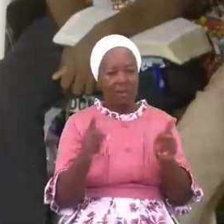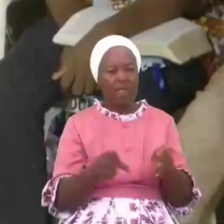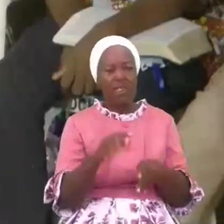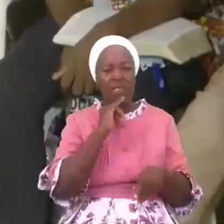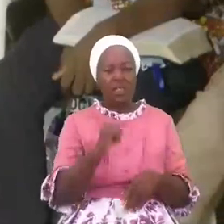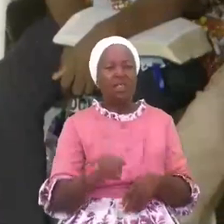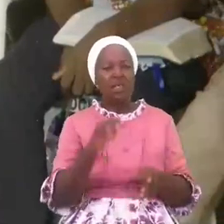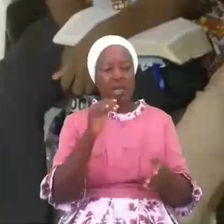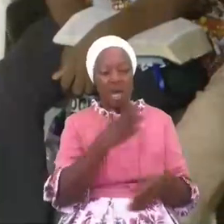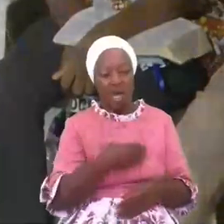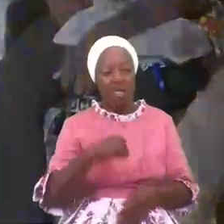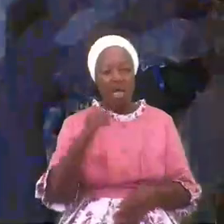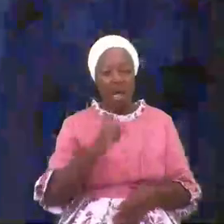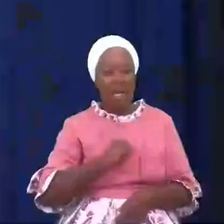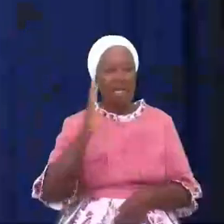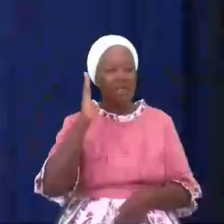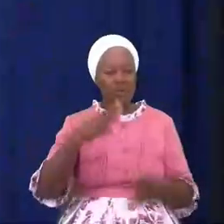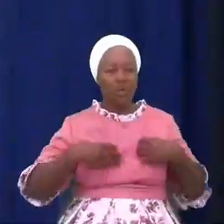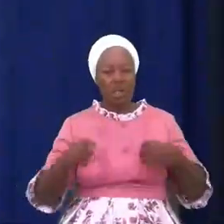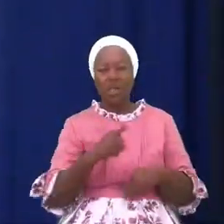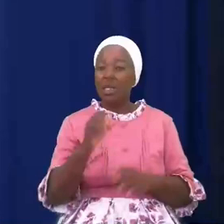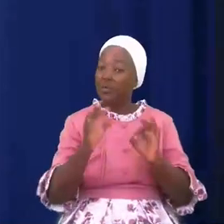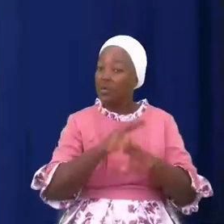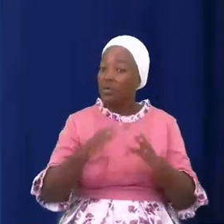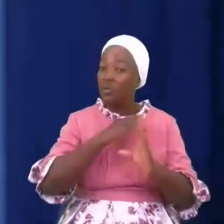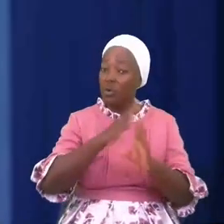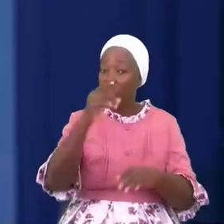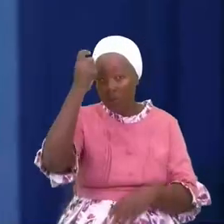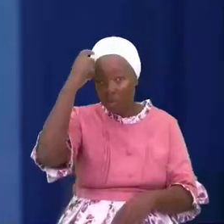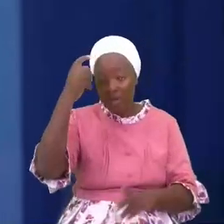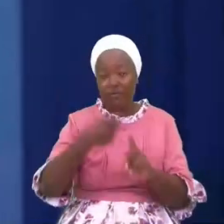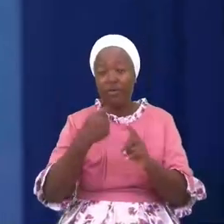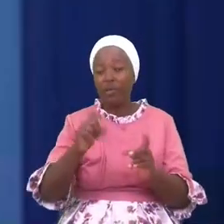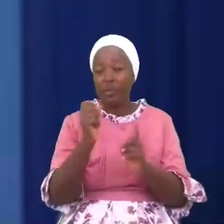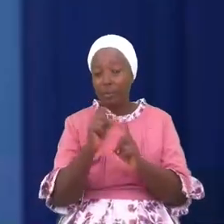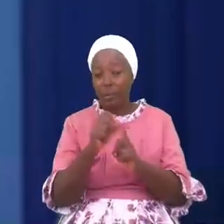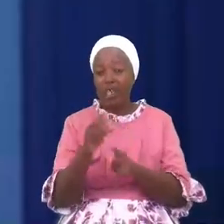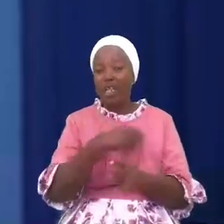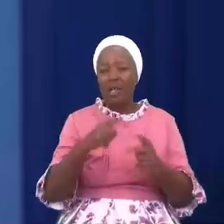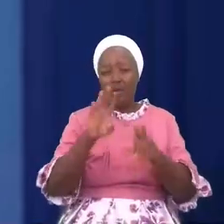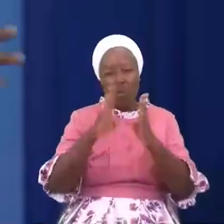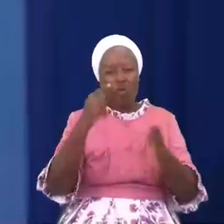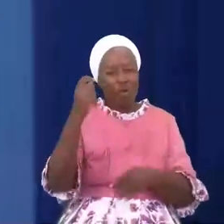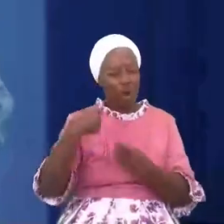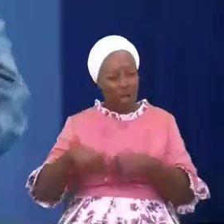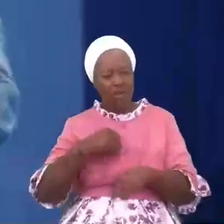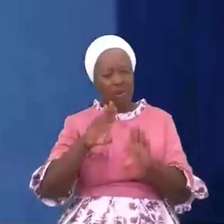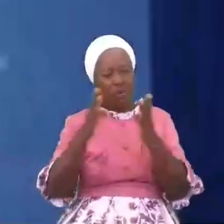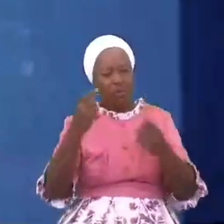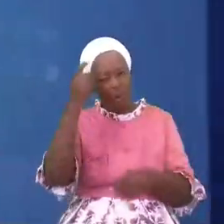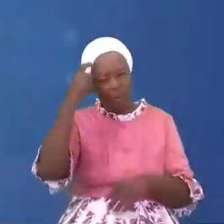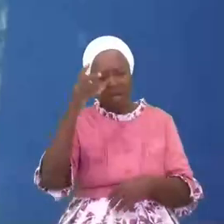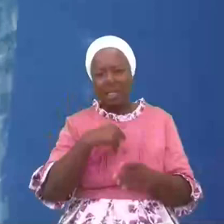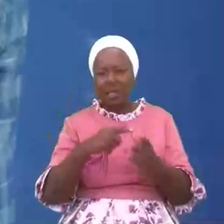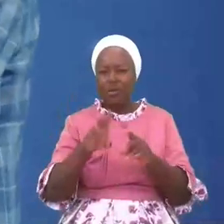les guérisse. Si tu ne bloques pas ton esprit du rapport et tu ouvres ton cœur, tu ouvres ton esprit,